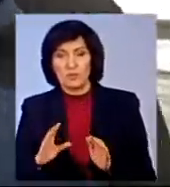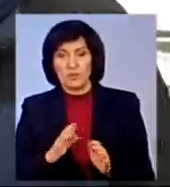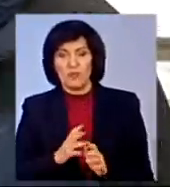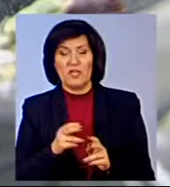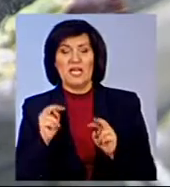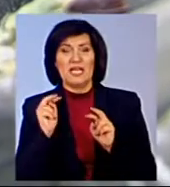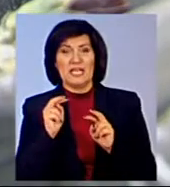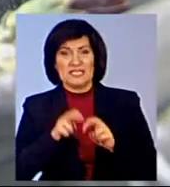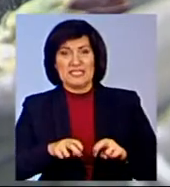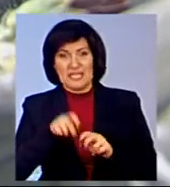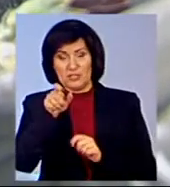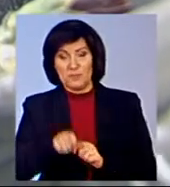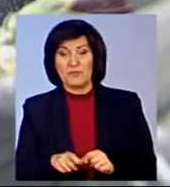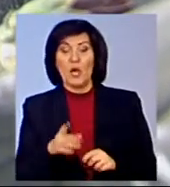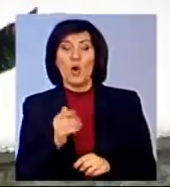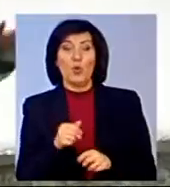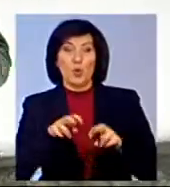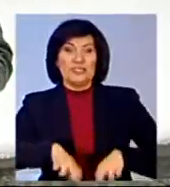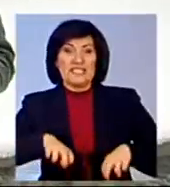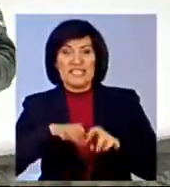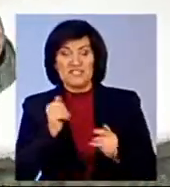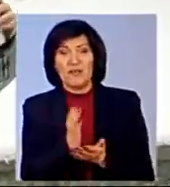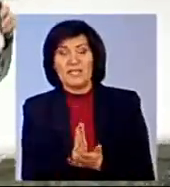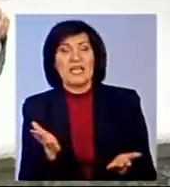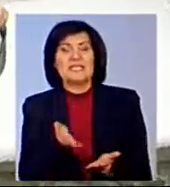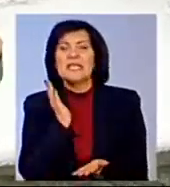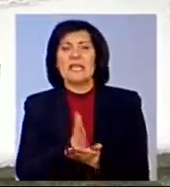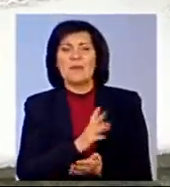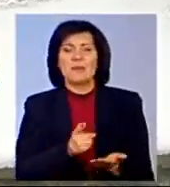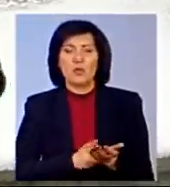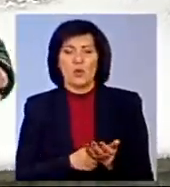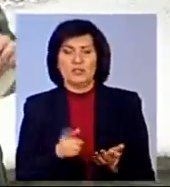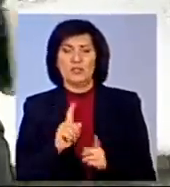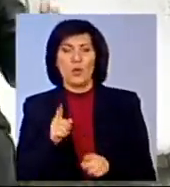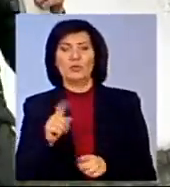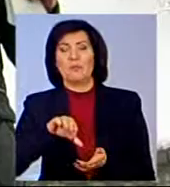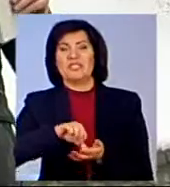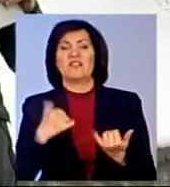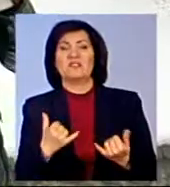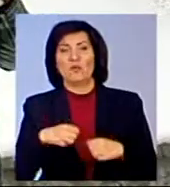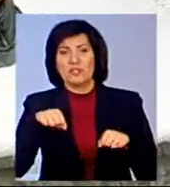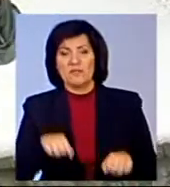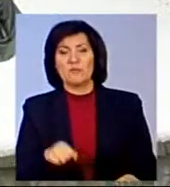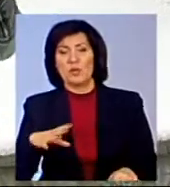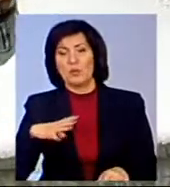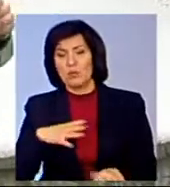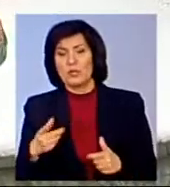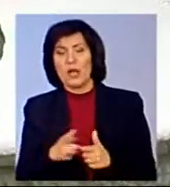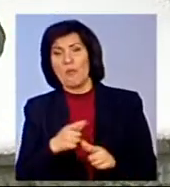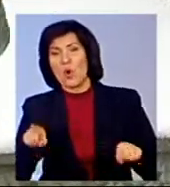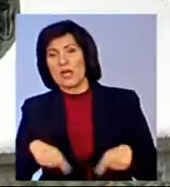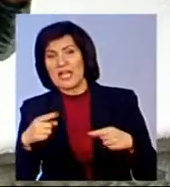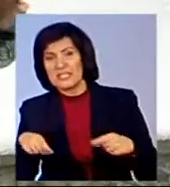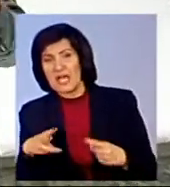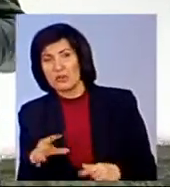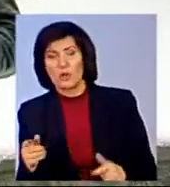закріплений слідчий. У слідства є якісь хоча б непрямі докази того, що представники сьогоднішньої влади могли бути або організаторами,